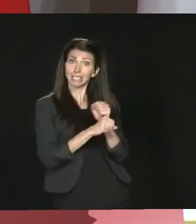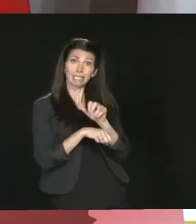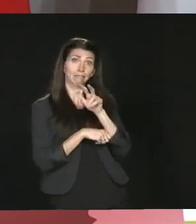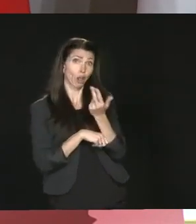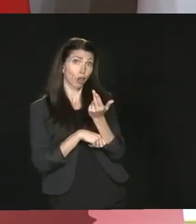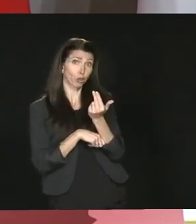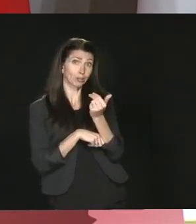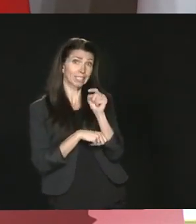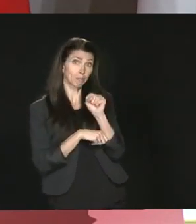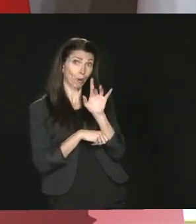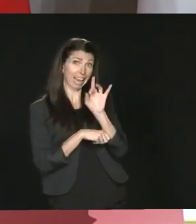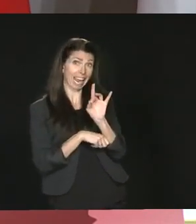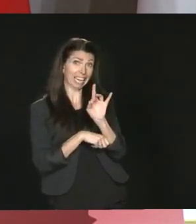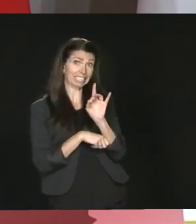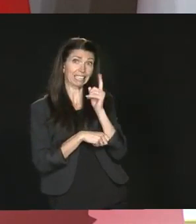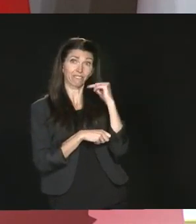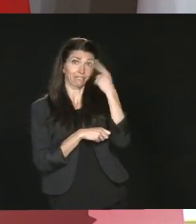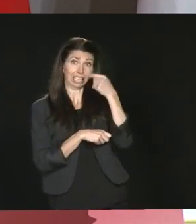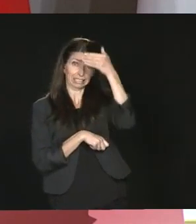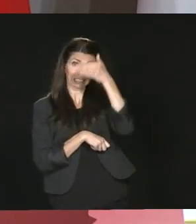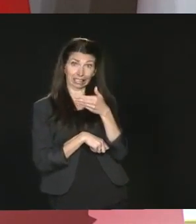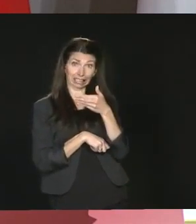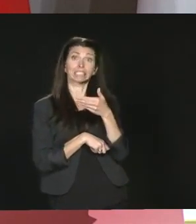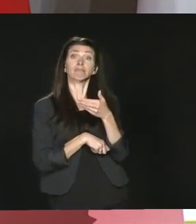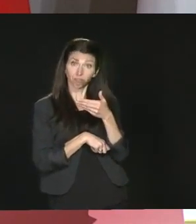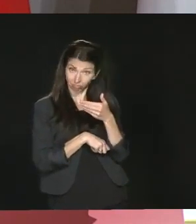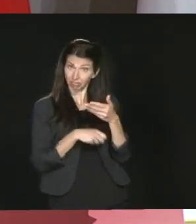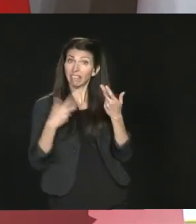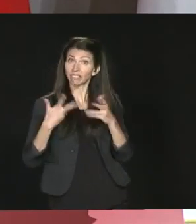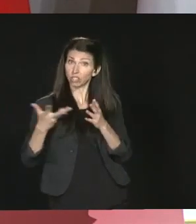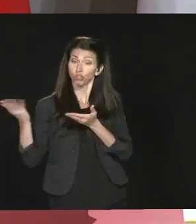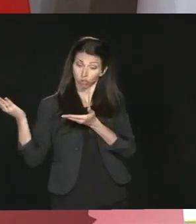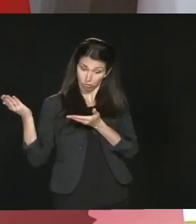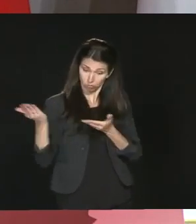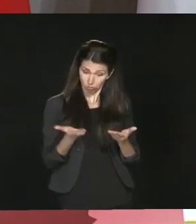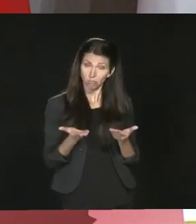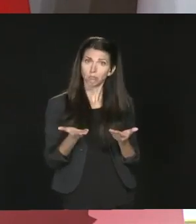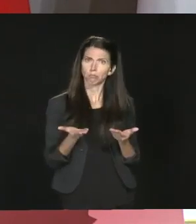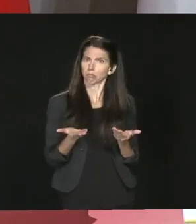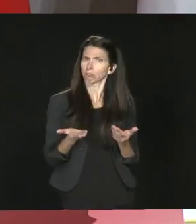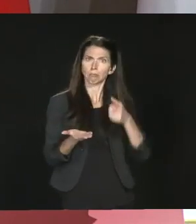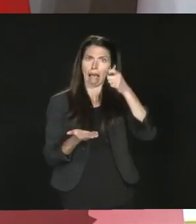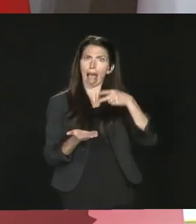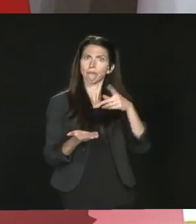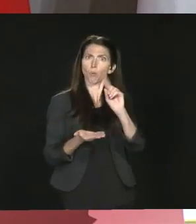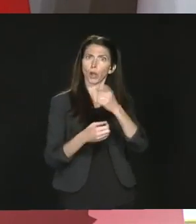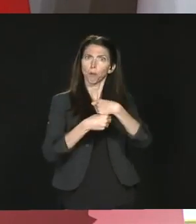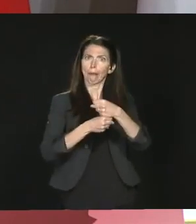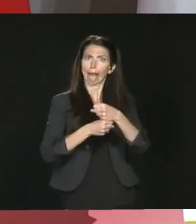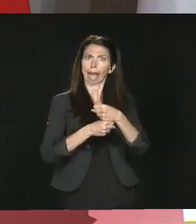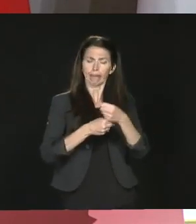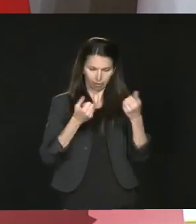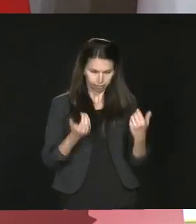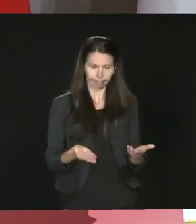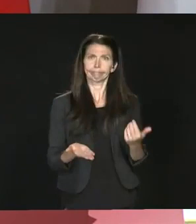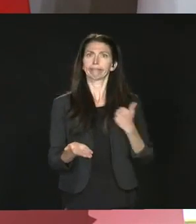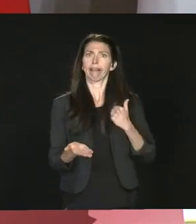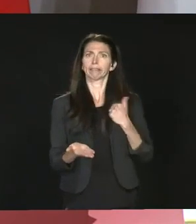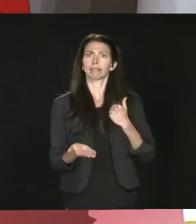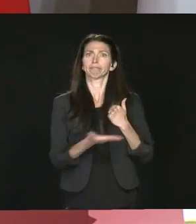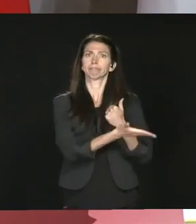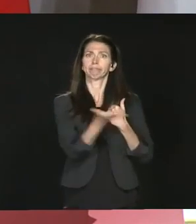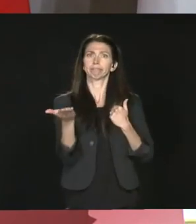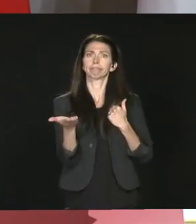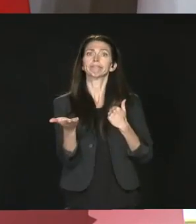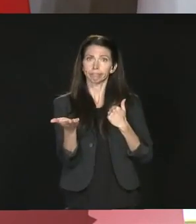a été fabriquée ici, chez nous. Nous avons maintenant reçu plus de